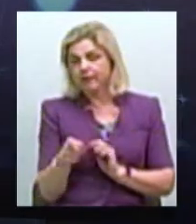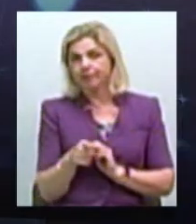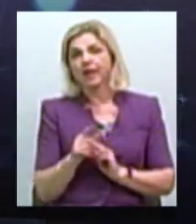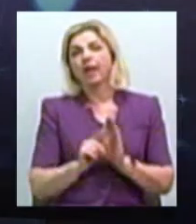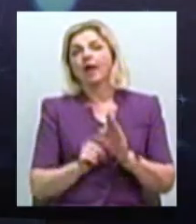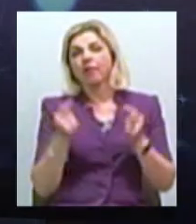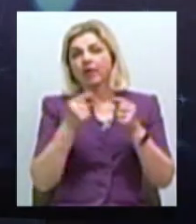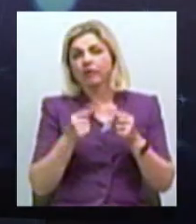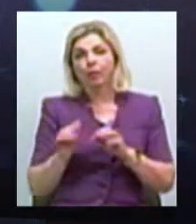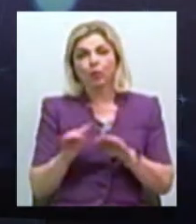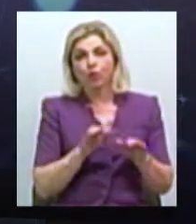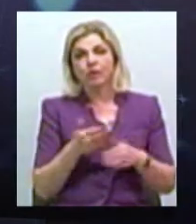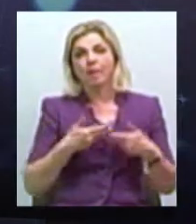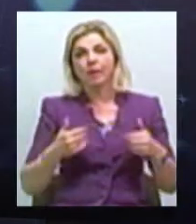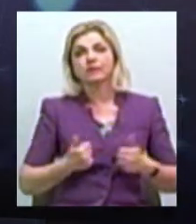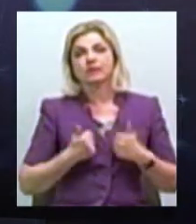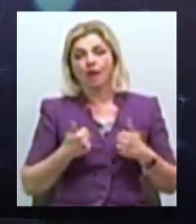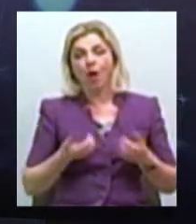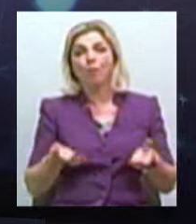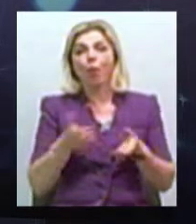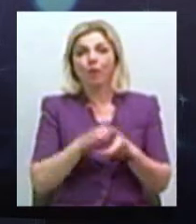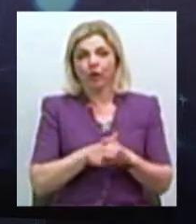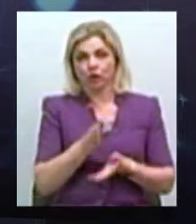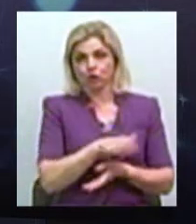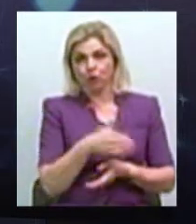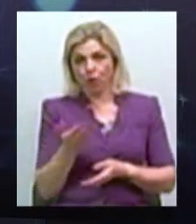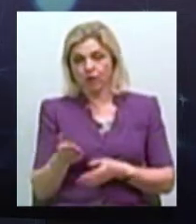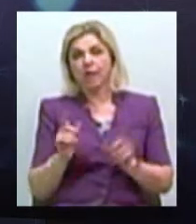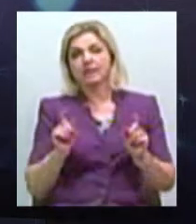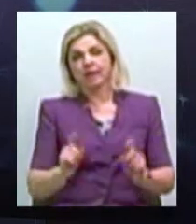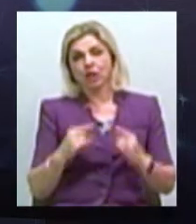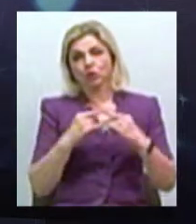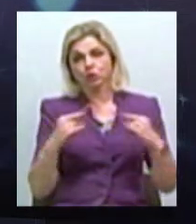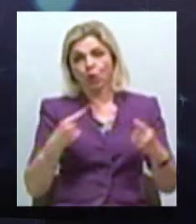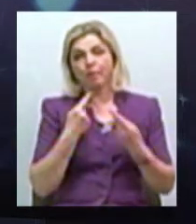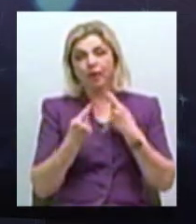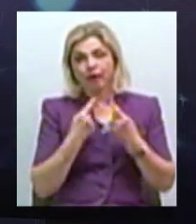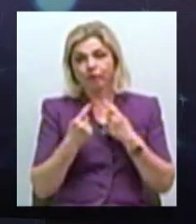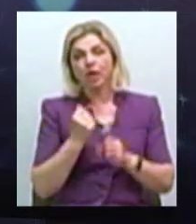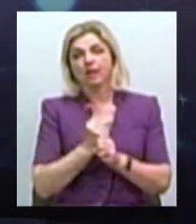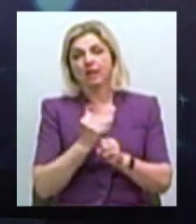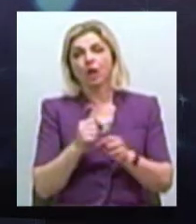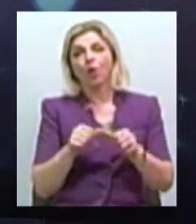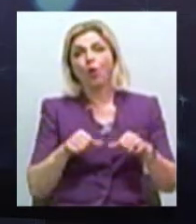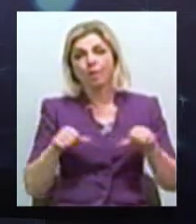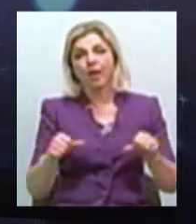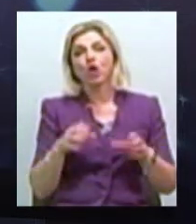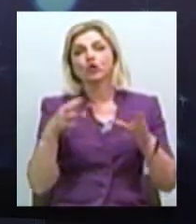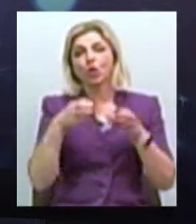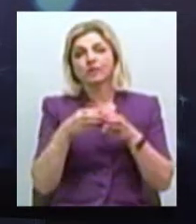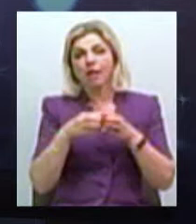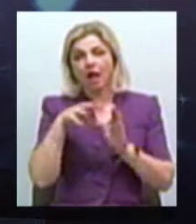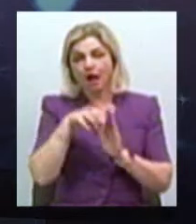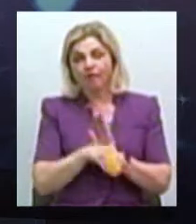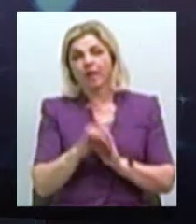ми намагаємось просто помирити між собою сторони. Сідаємо з ними за стіл переговорів, створюємо примирну комісію, до складу якої входять самі